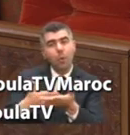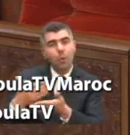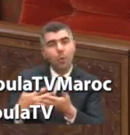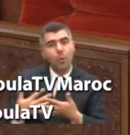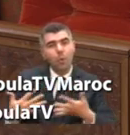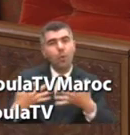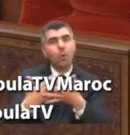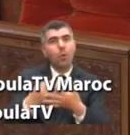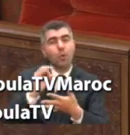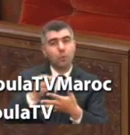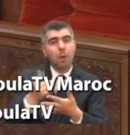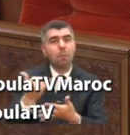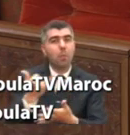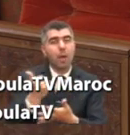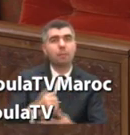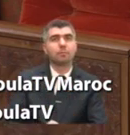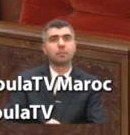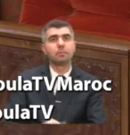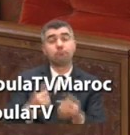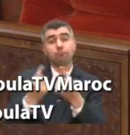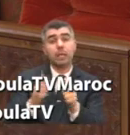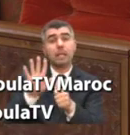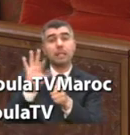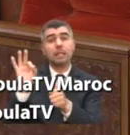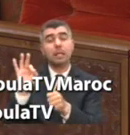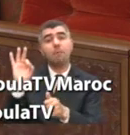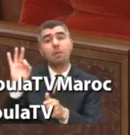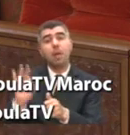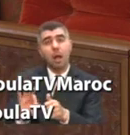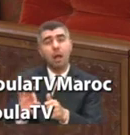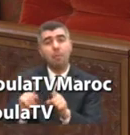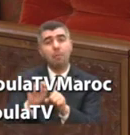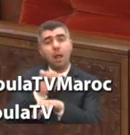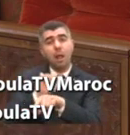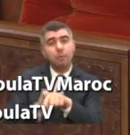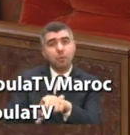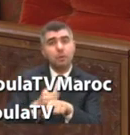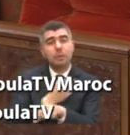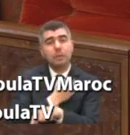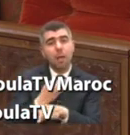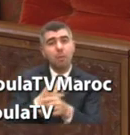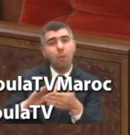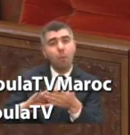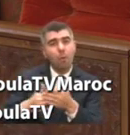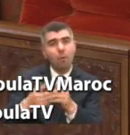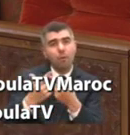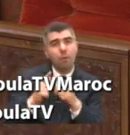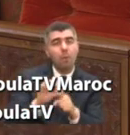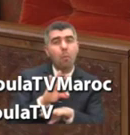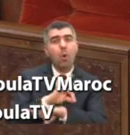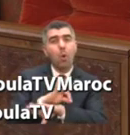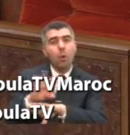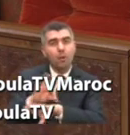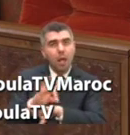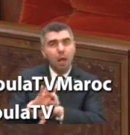هي مقاربه مهمه. اليوم عندنا 60% ديال التغطيه الصحيه، الا خدينا الراميدو والتغطيه الصحيه الاساسيه بالنسبه للموظفين